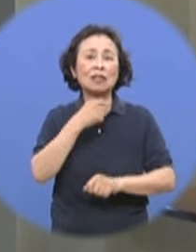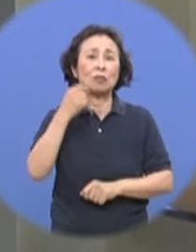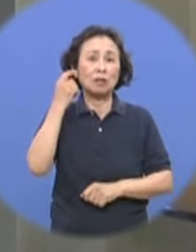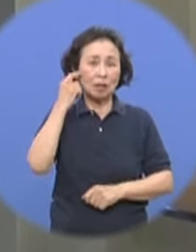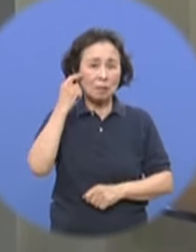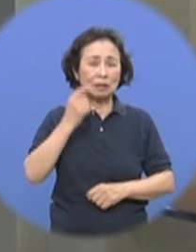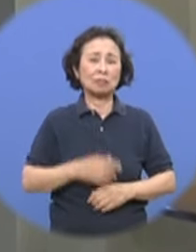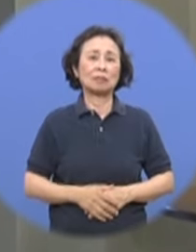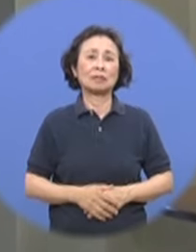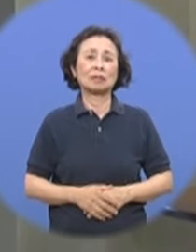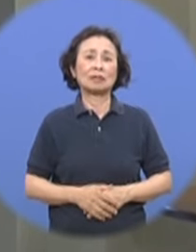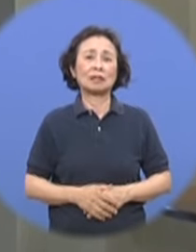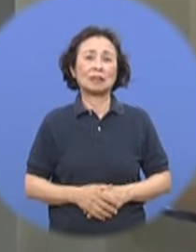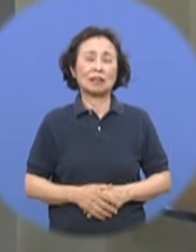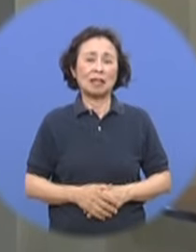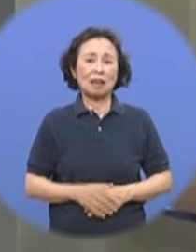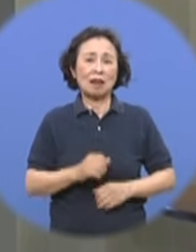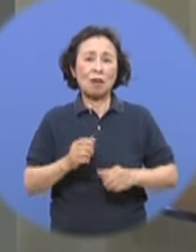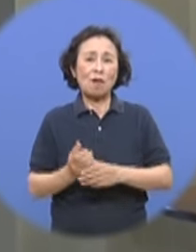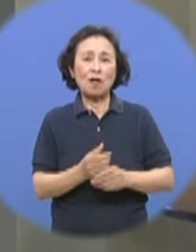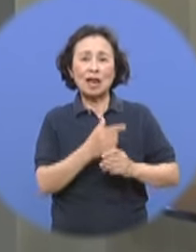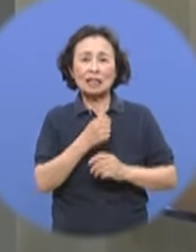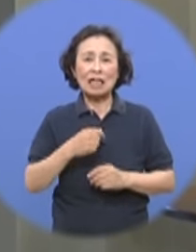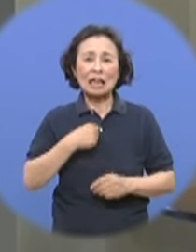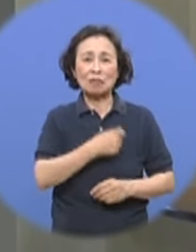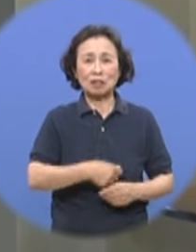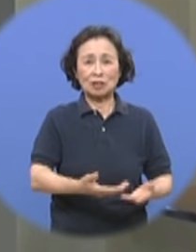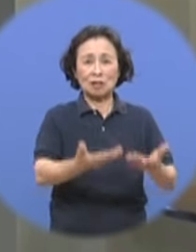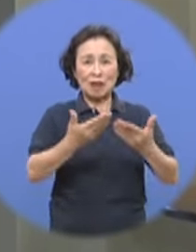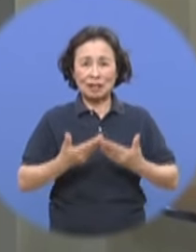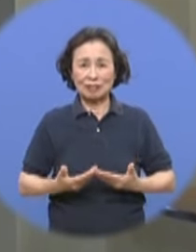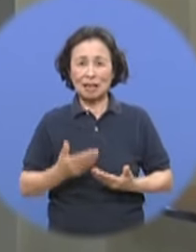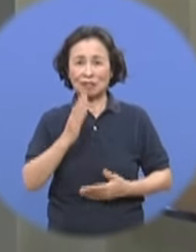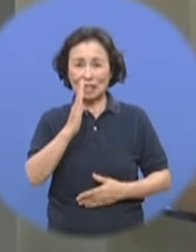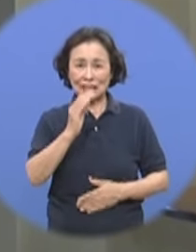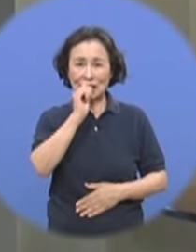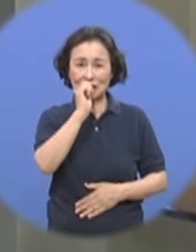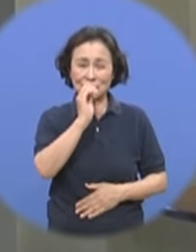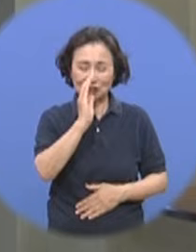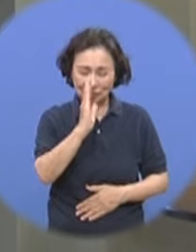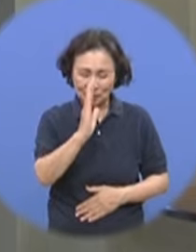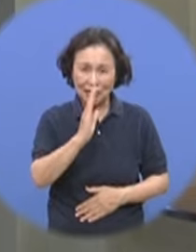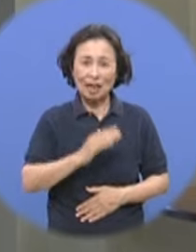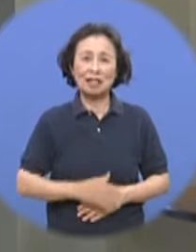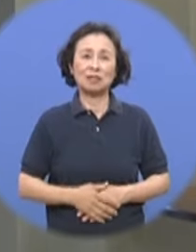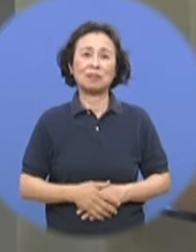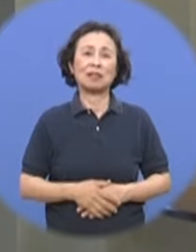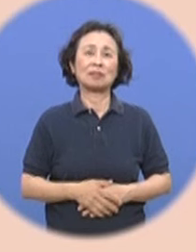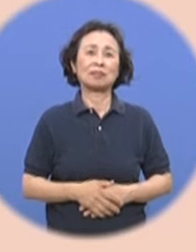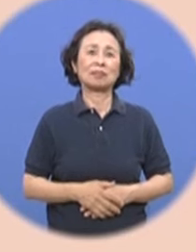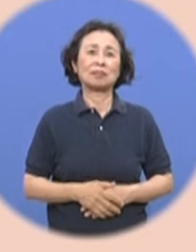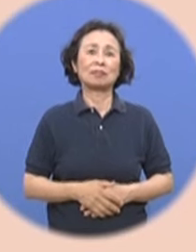さんの思いを私どもの方にぜひお預けいただきたいというふうに思います。どうぞよろしくお願いをいたします。